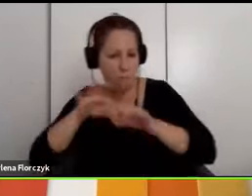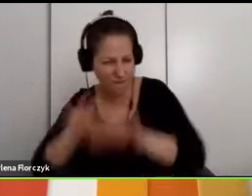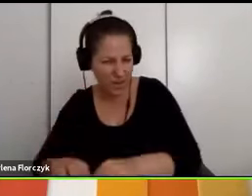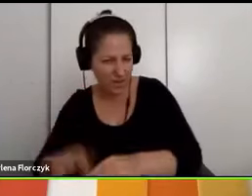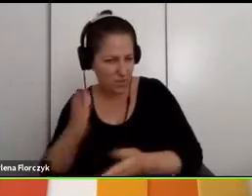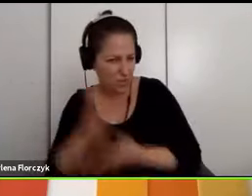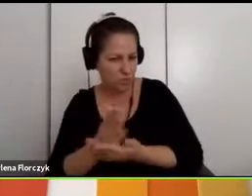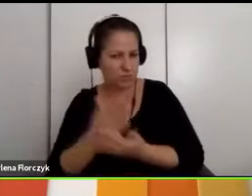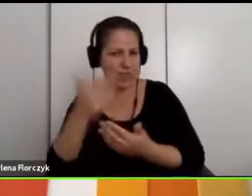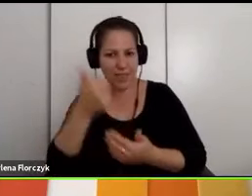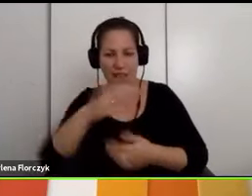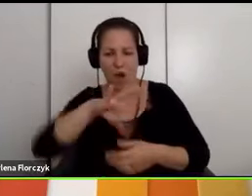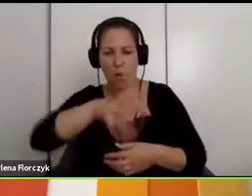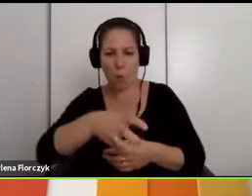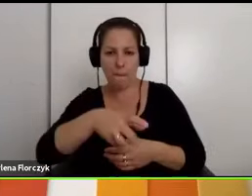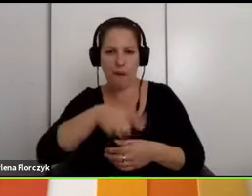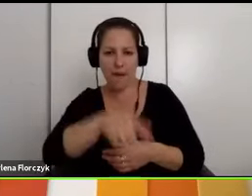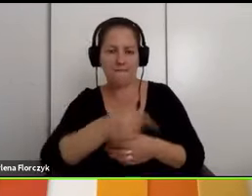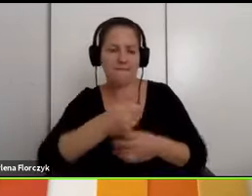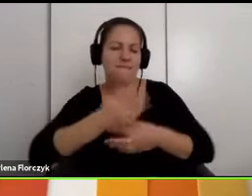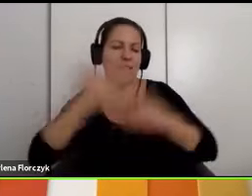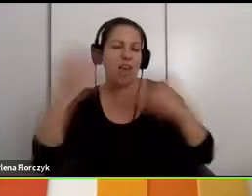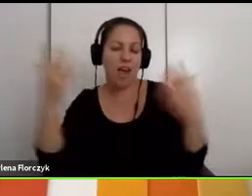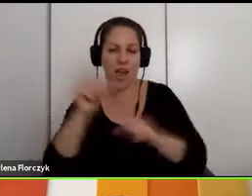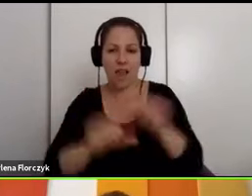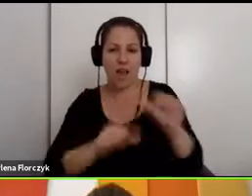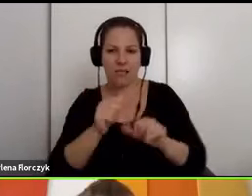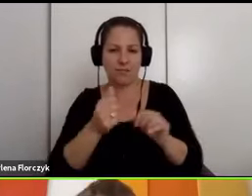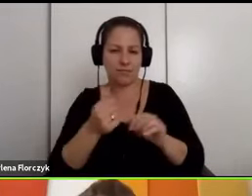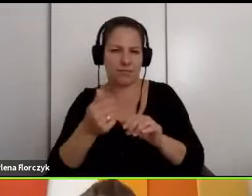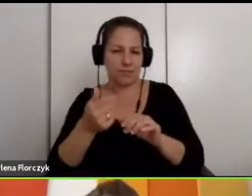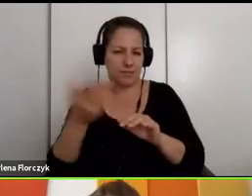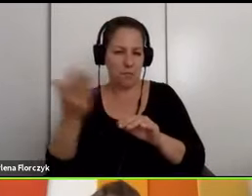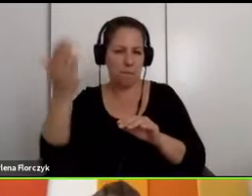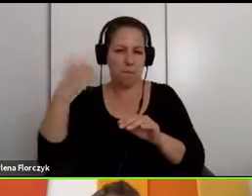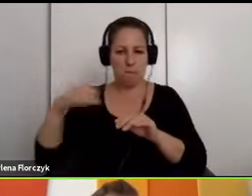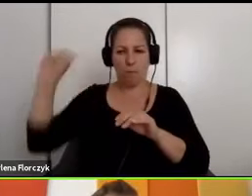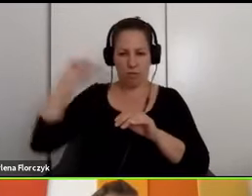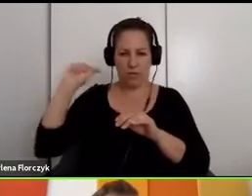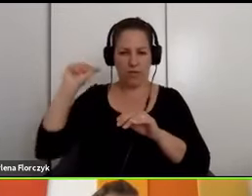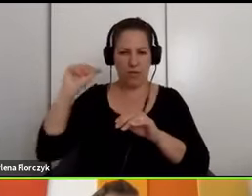prowadzę już z jedną grupą wiele lat zakończyłem w poprzednim roku